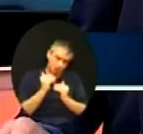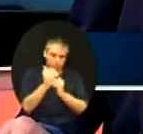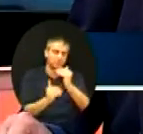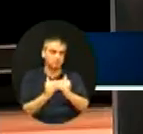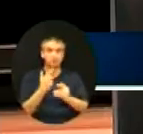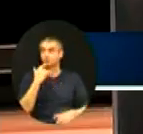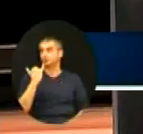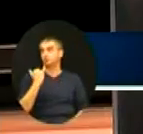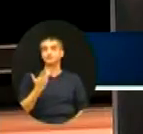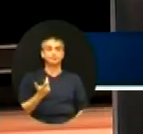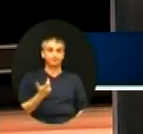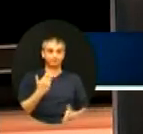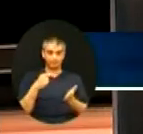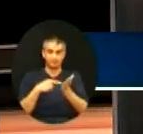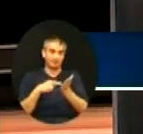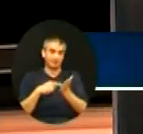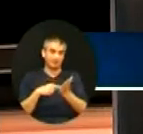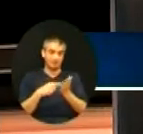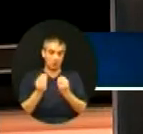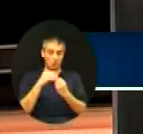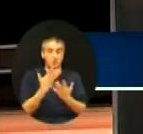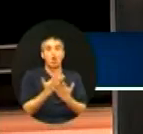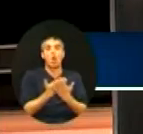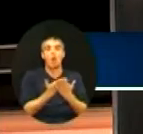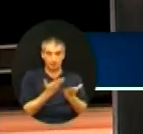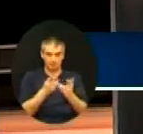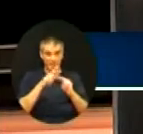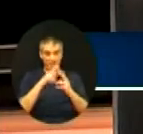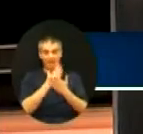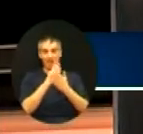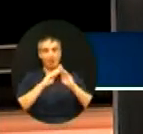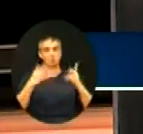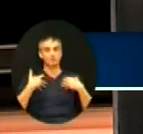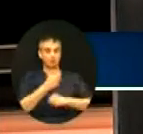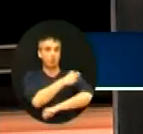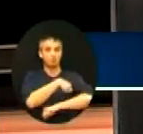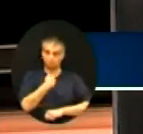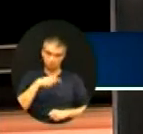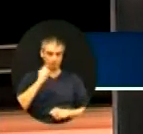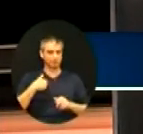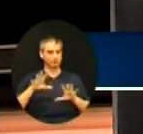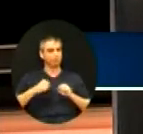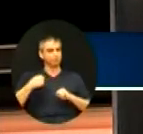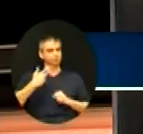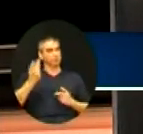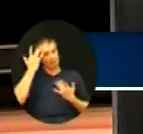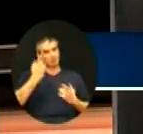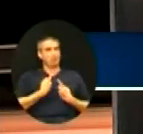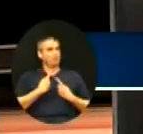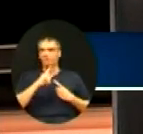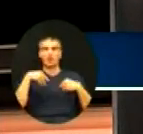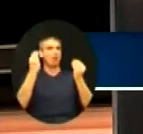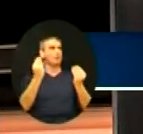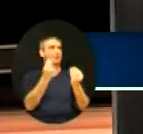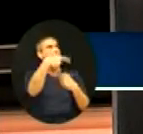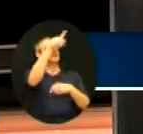קדימה. כן, וכיוון שזה עוד הוכחה לכך, אחרי ההחלטה של מועצת הביטחון, שאנחנו צריכים לקחת את גורלנו בידינו ולא לתת